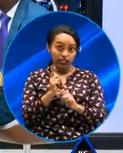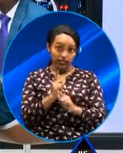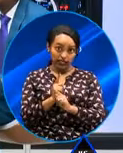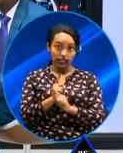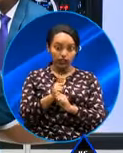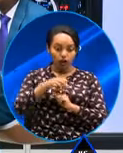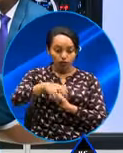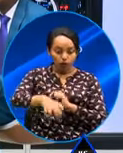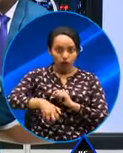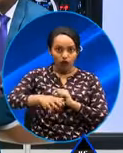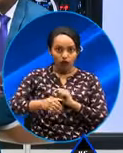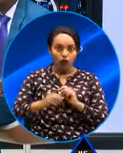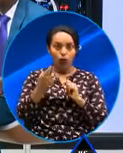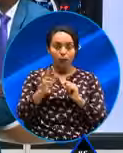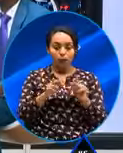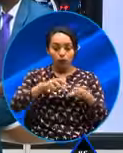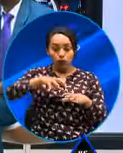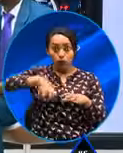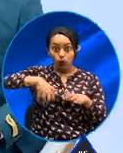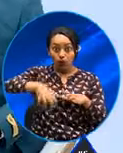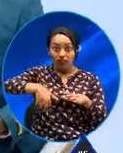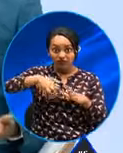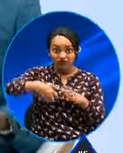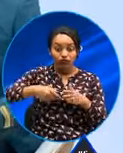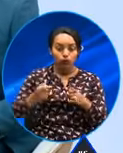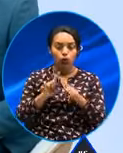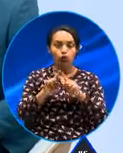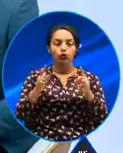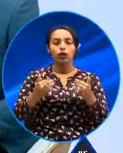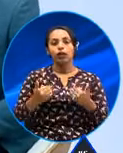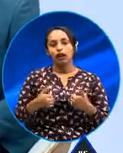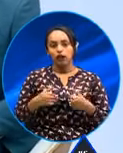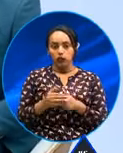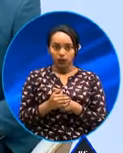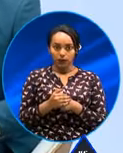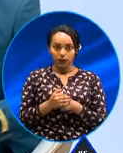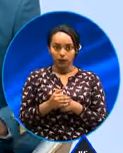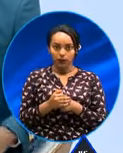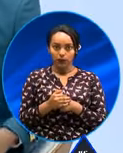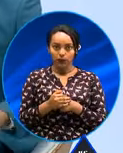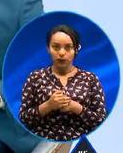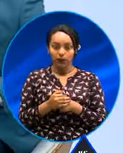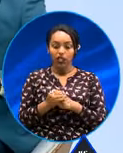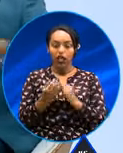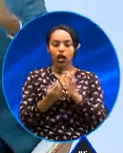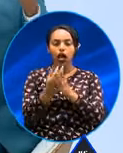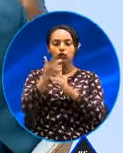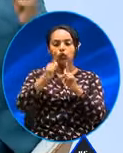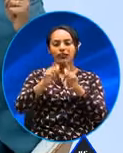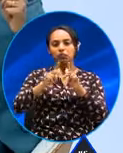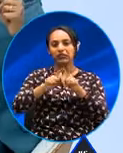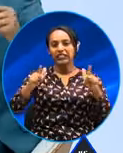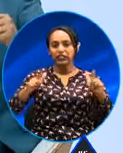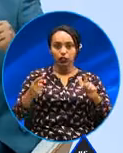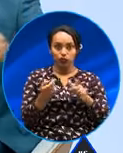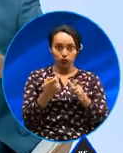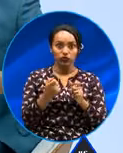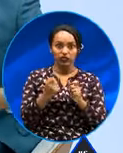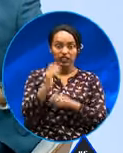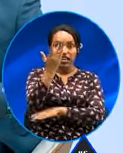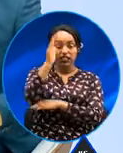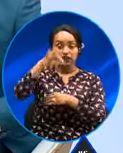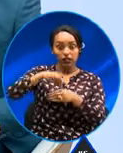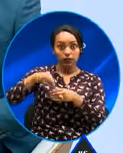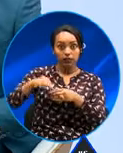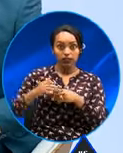በእርግጥ የሚቆፈረው ፒት ወይም ደግሞ ጉድጓድ ልዩነት አላቸው። አድጎ በጣም ትልቅ የሚሆን ዛፍ